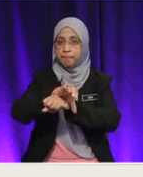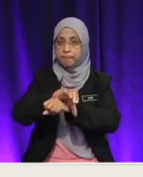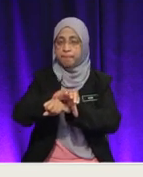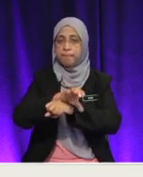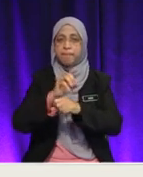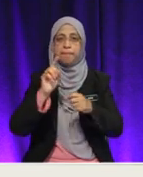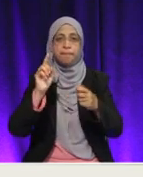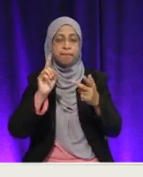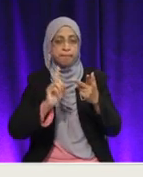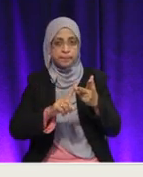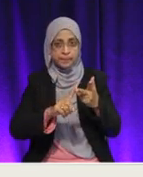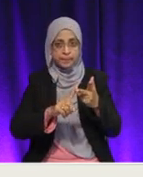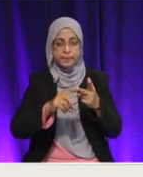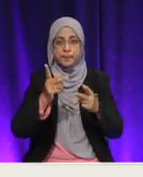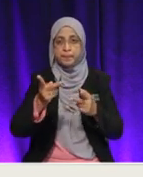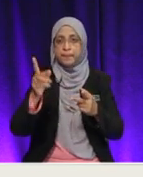yang ketiga